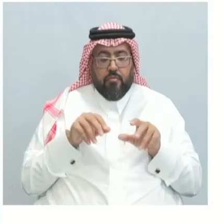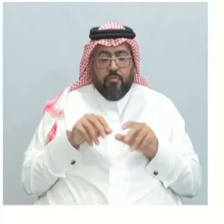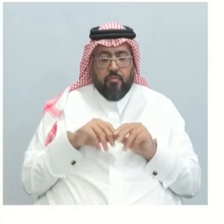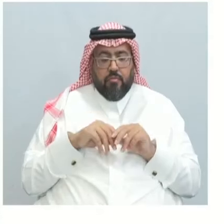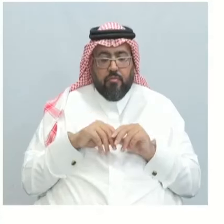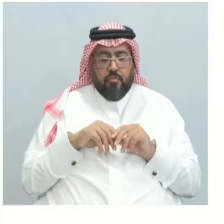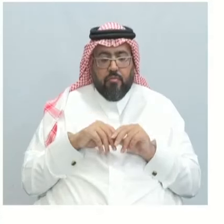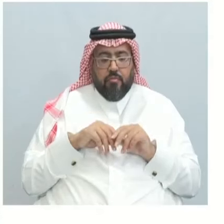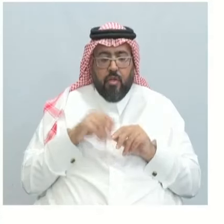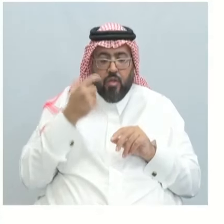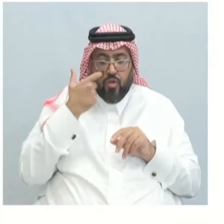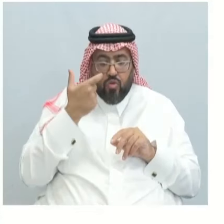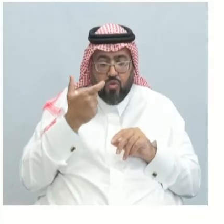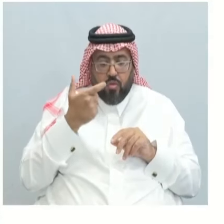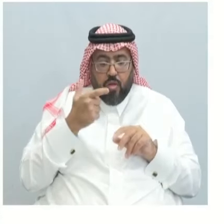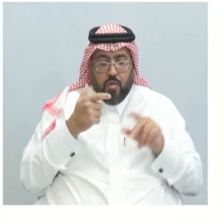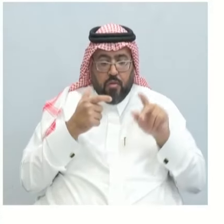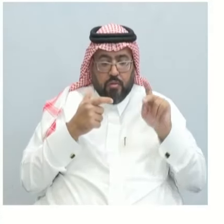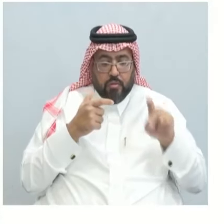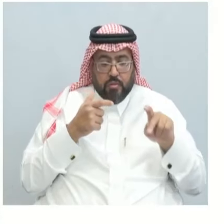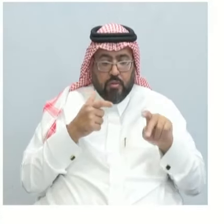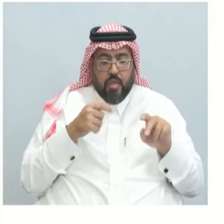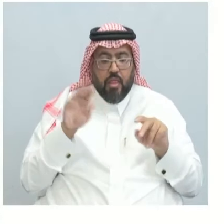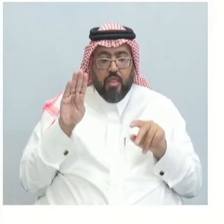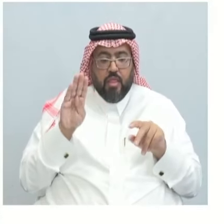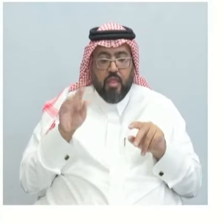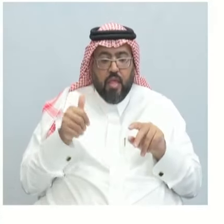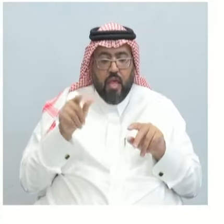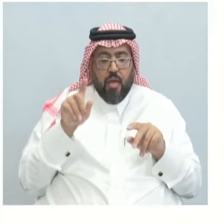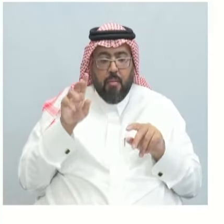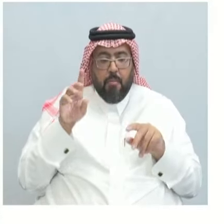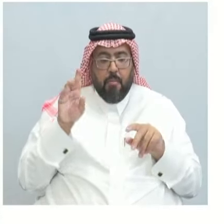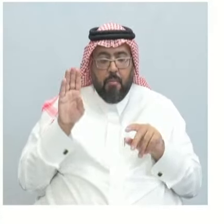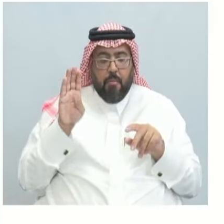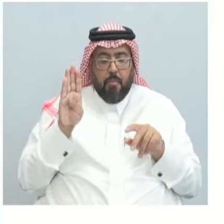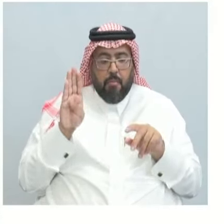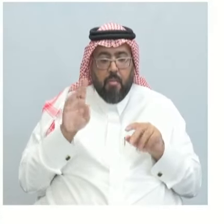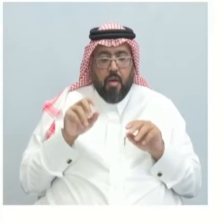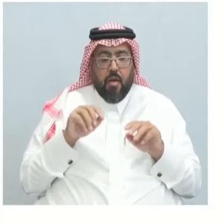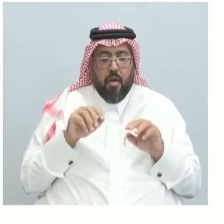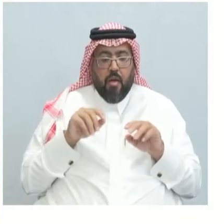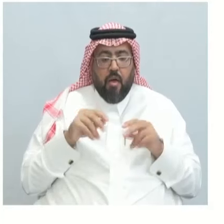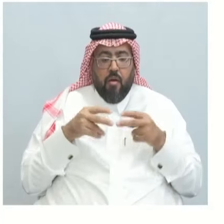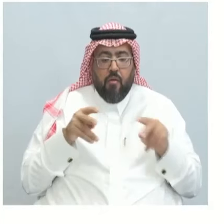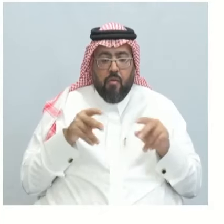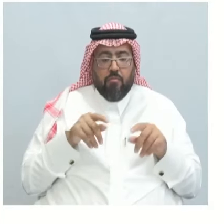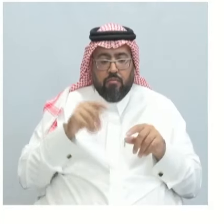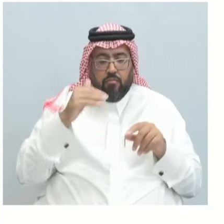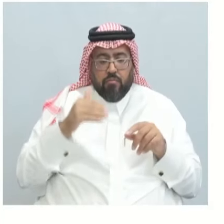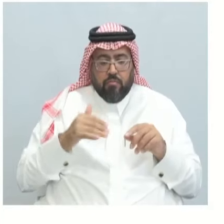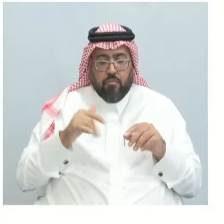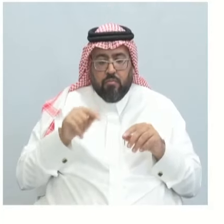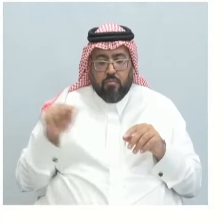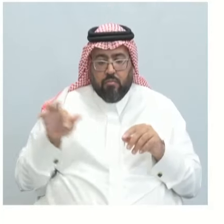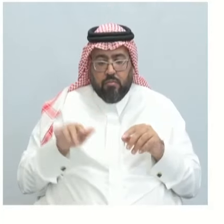4 لاحظ ان بالضغط على المفتاح تاب الموجود على لوحه المفاتيح يمكنك التنقل بين